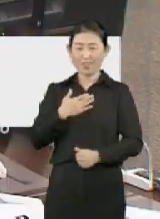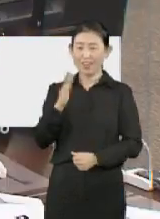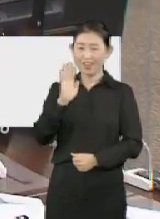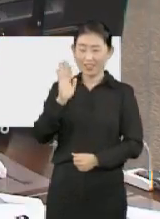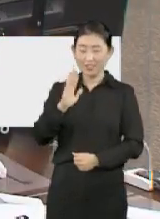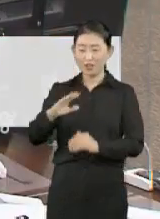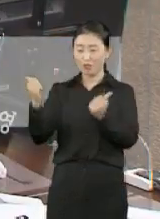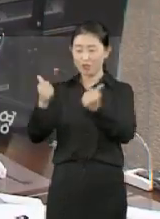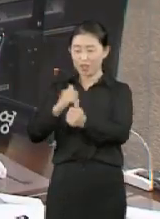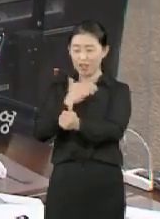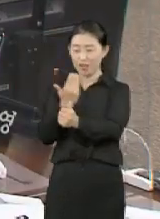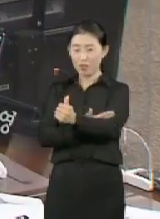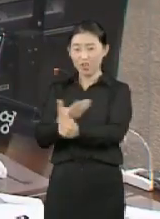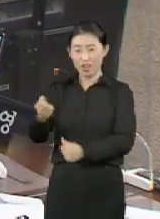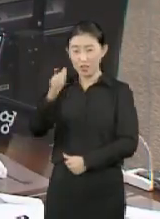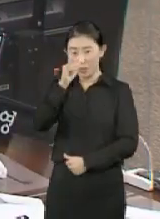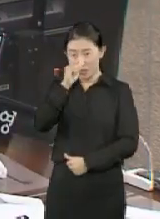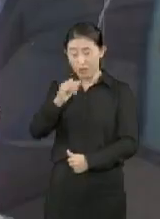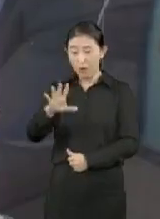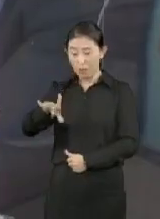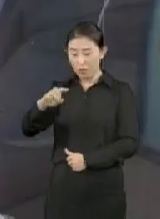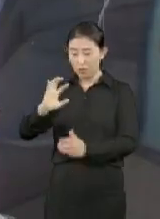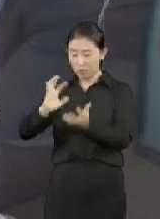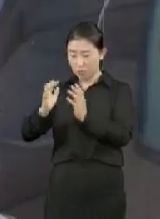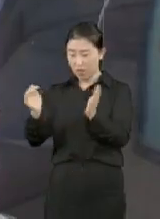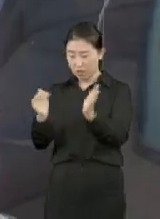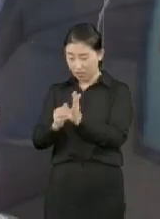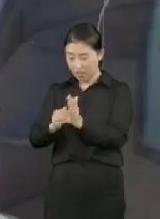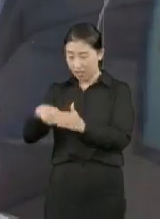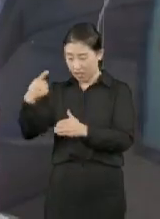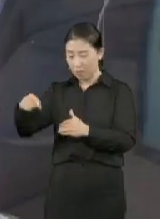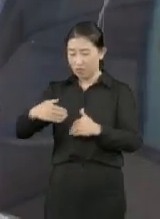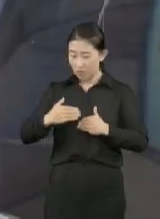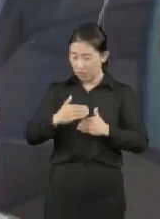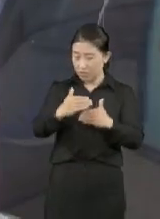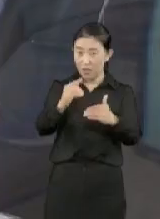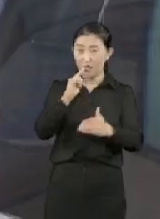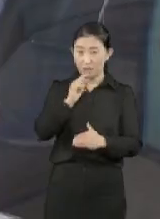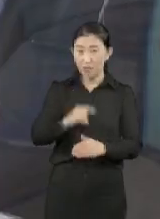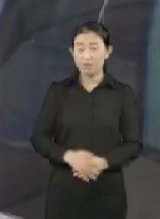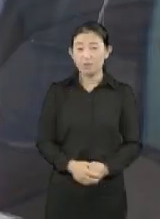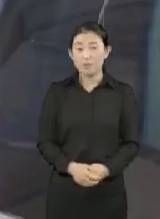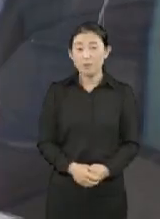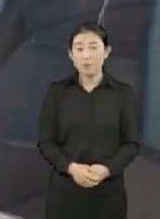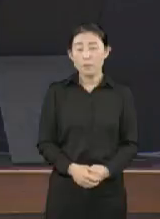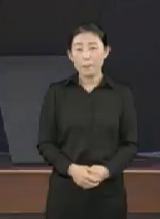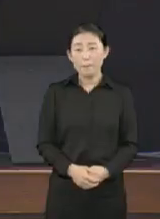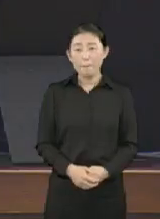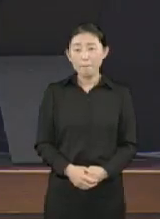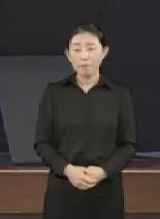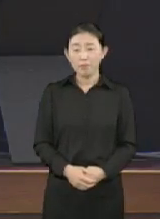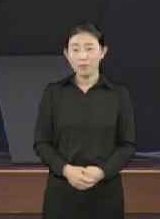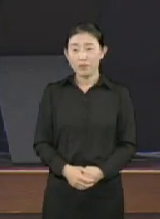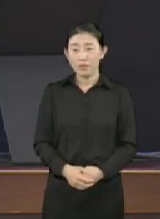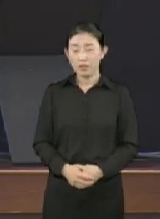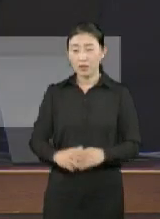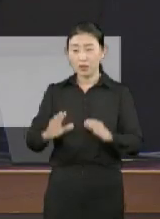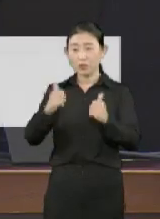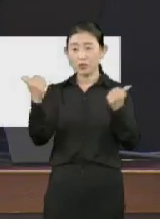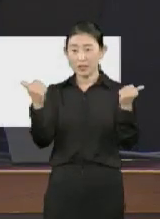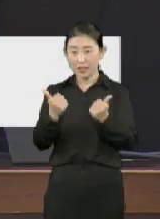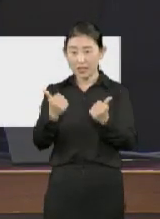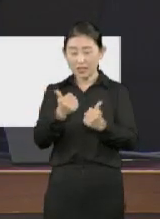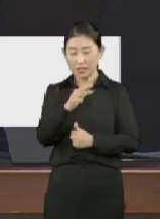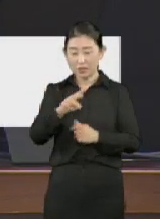국회에서 건립 규모가 결정되면 바로 후속 조치를 취했다 는 입장입니다 국회의사당이